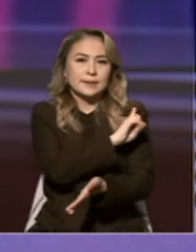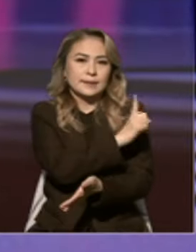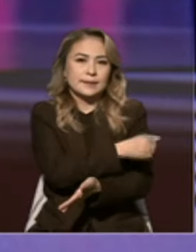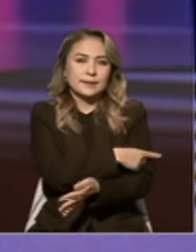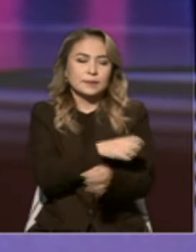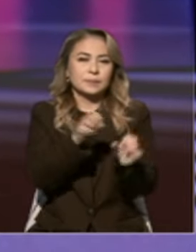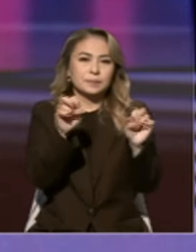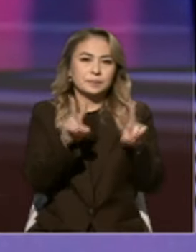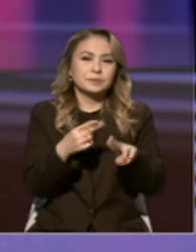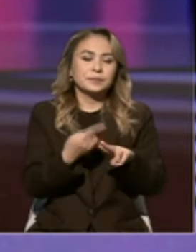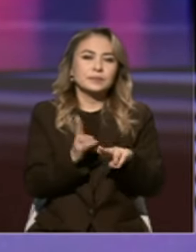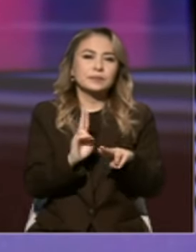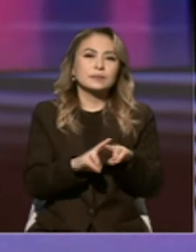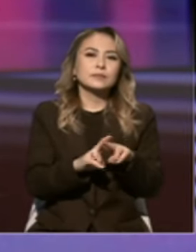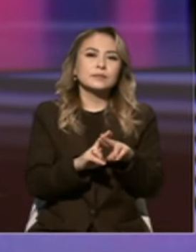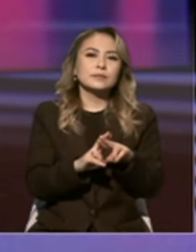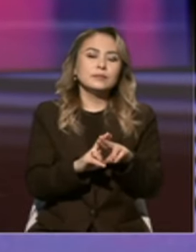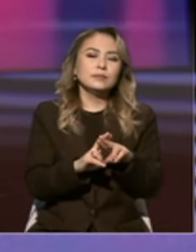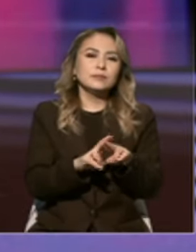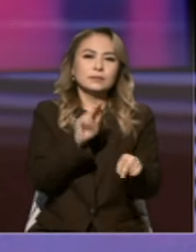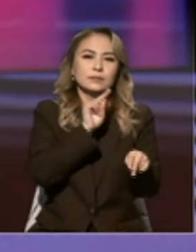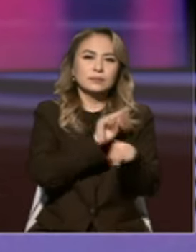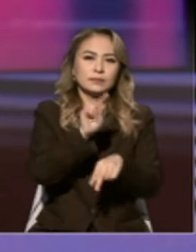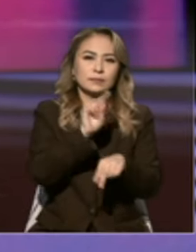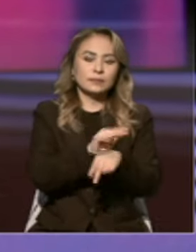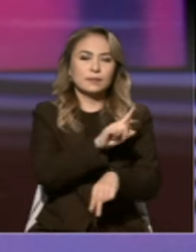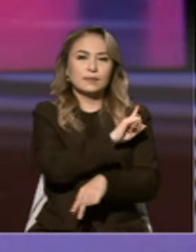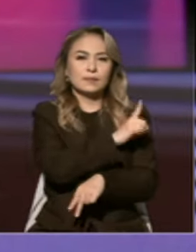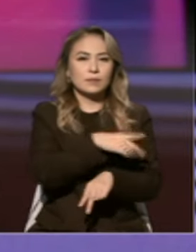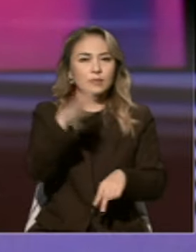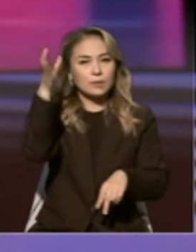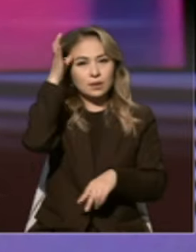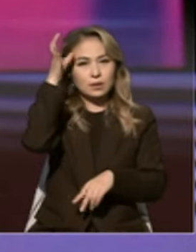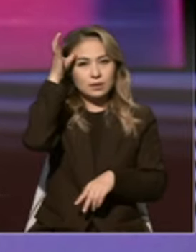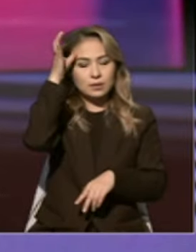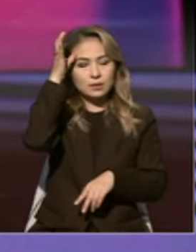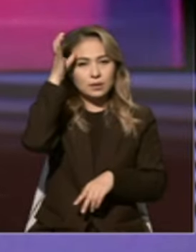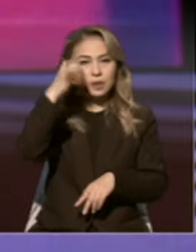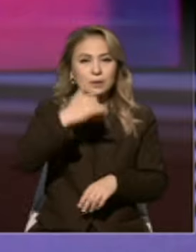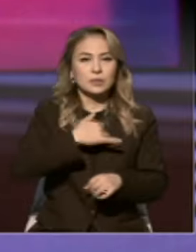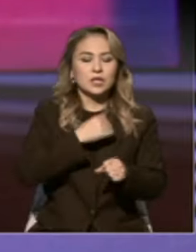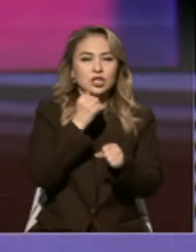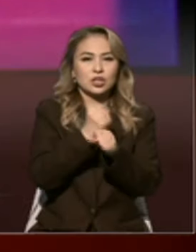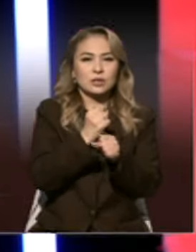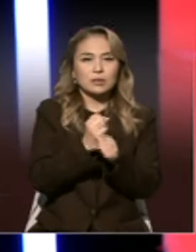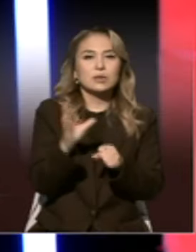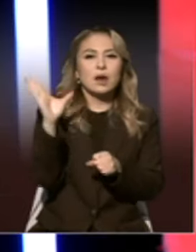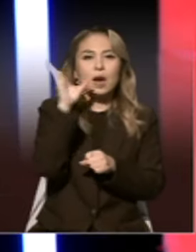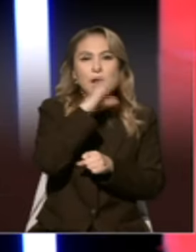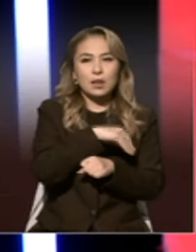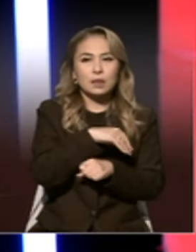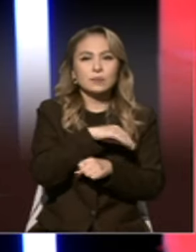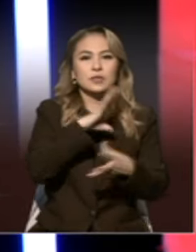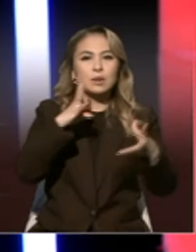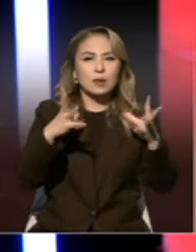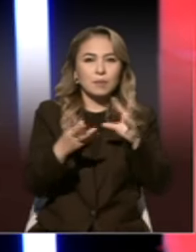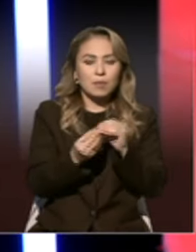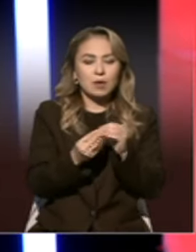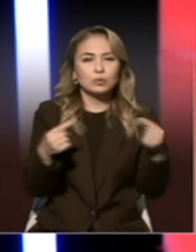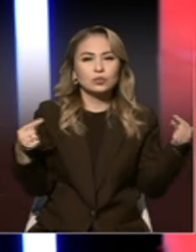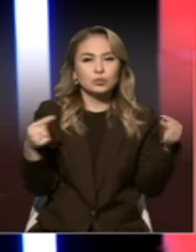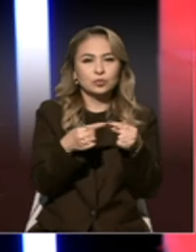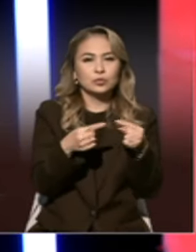мамандар. Сол шәкірттерді оқытатын мықты ғалым мамандарымыз біз жасақтай аламыз ба? Осының барлығын кешенді